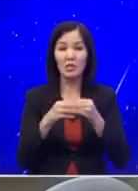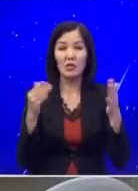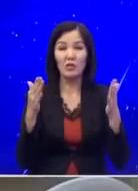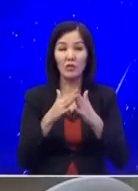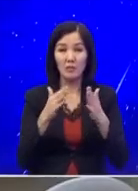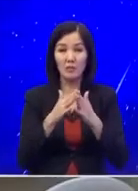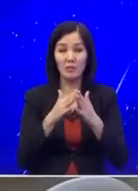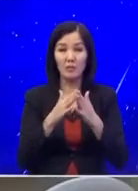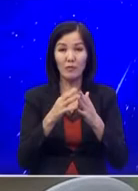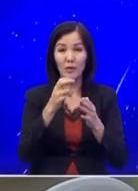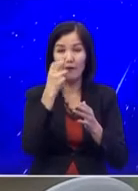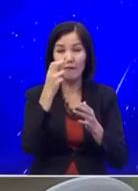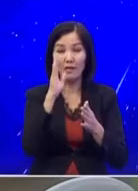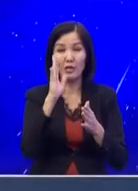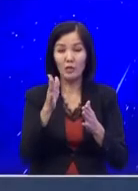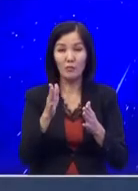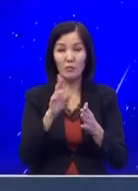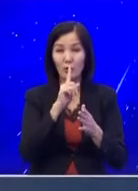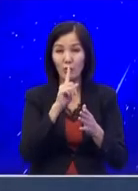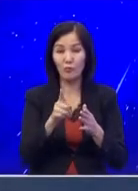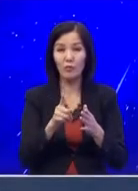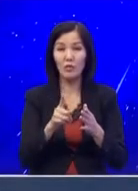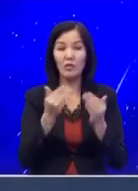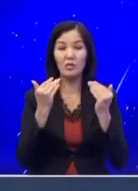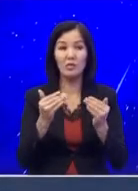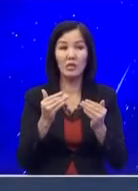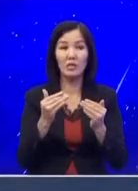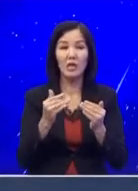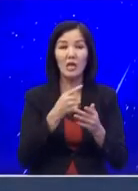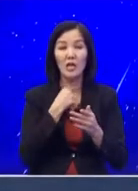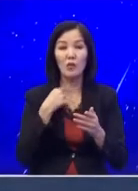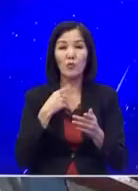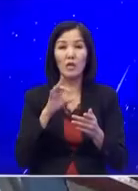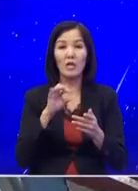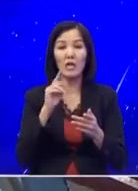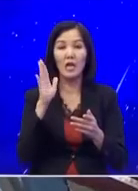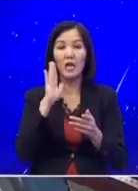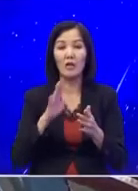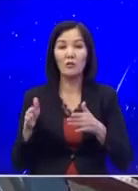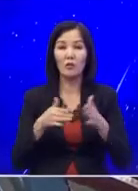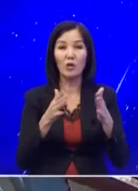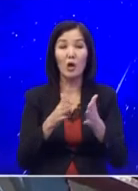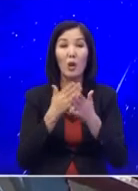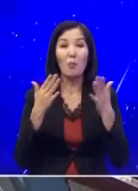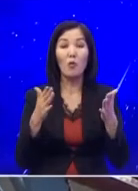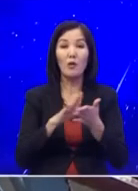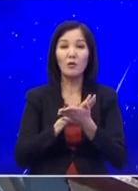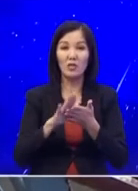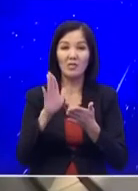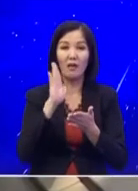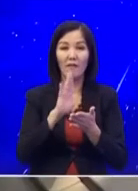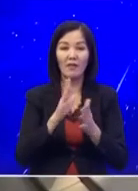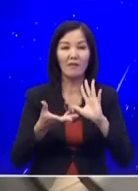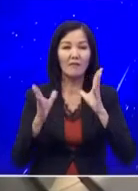неприятного запаха. А в главную водную артерию Талдыкургана реку Каратал из очистных сооружений будет попадать более очищенная вода. В